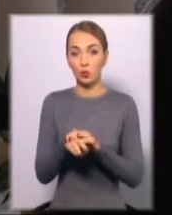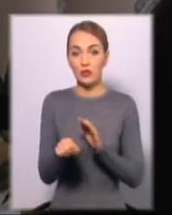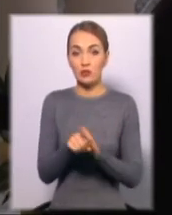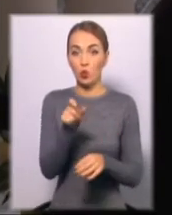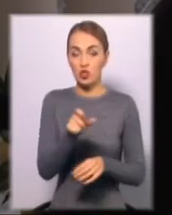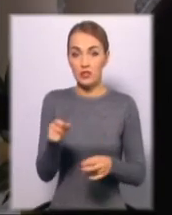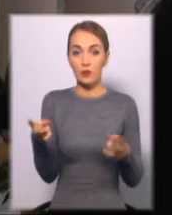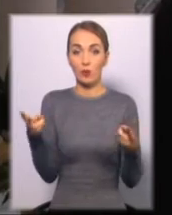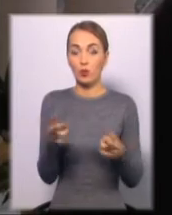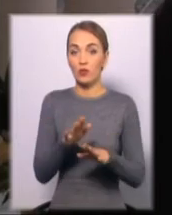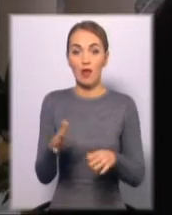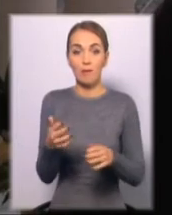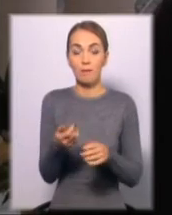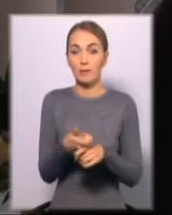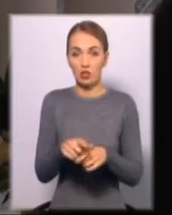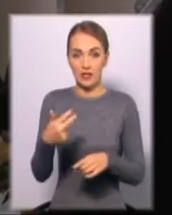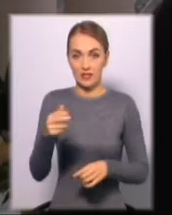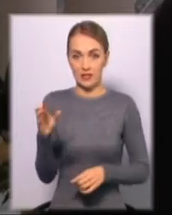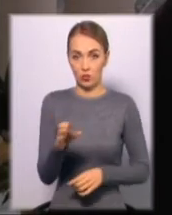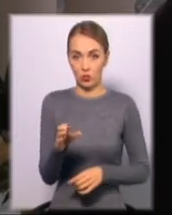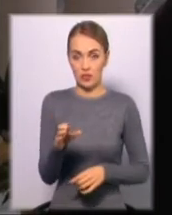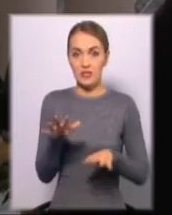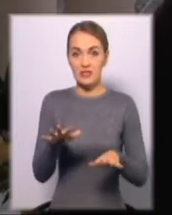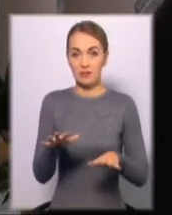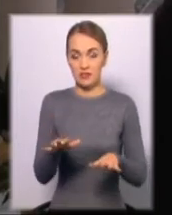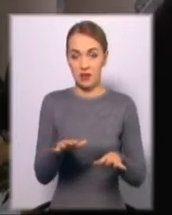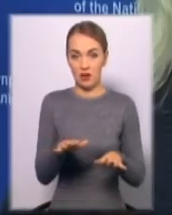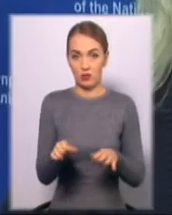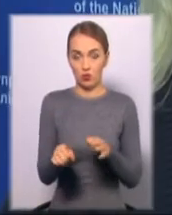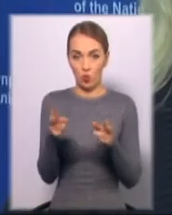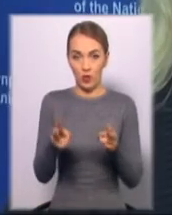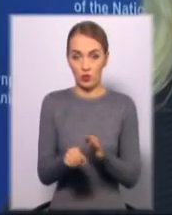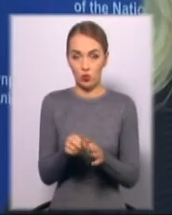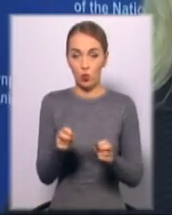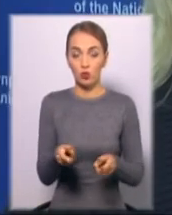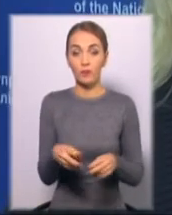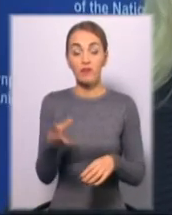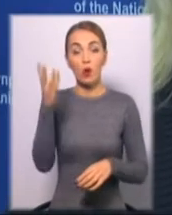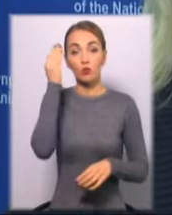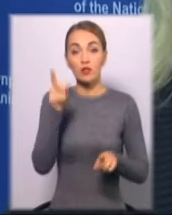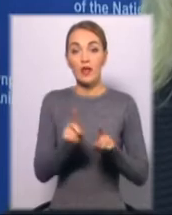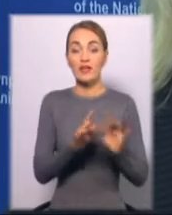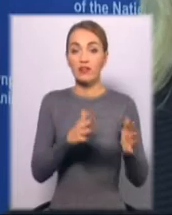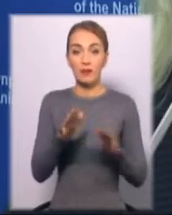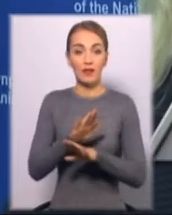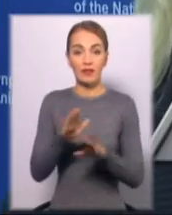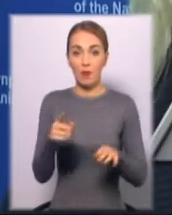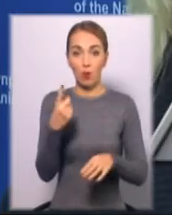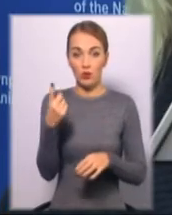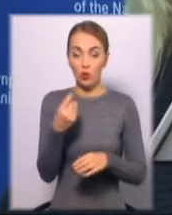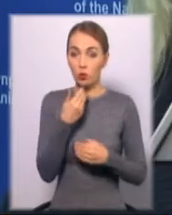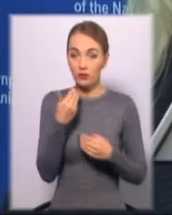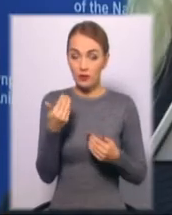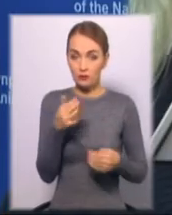необхідно не більше 30 секунд з місця скоєння злочину. Враховуючи, що такі випадки не поодинокі останнім